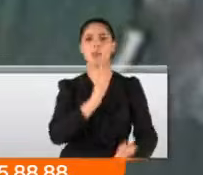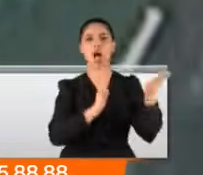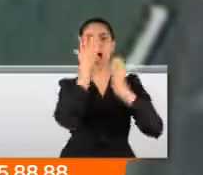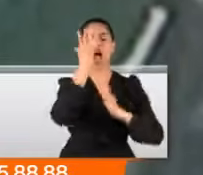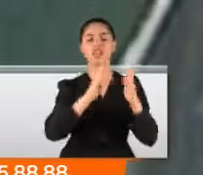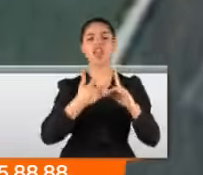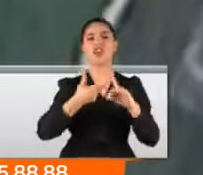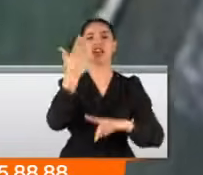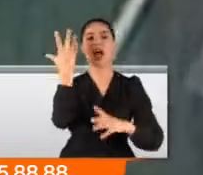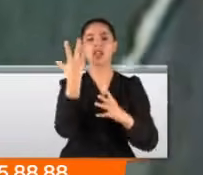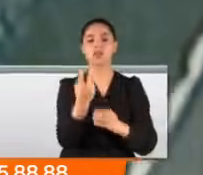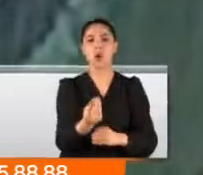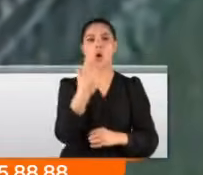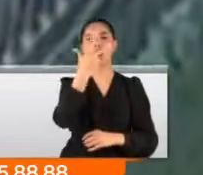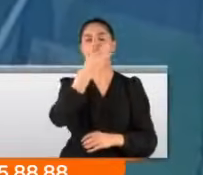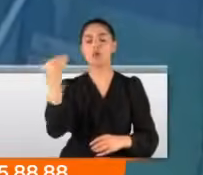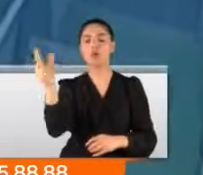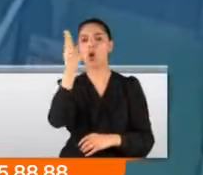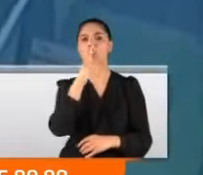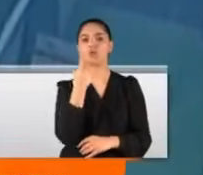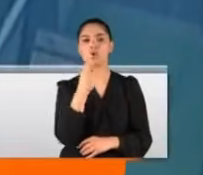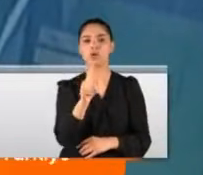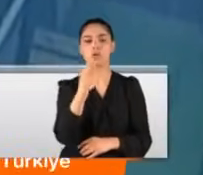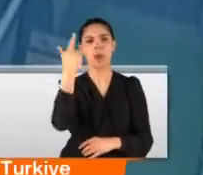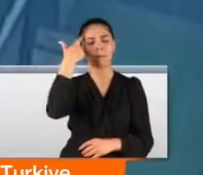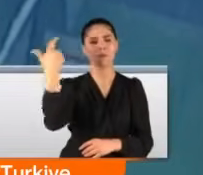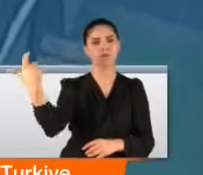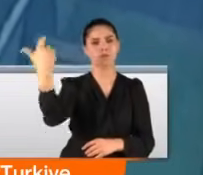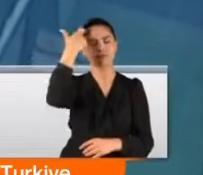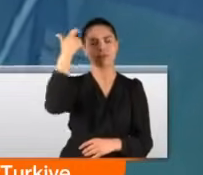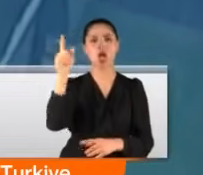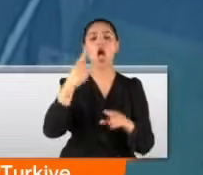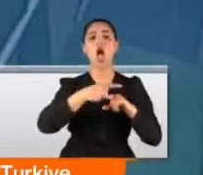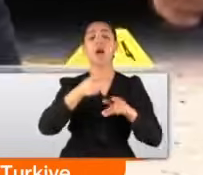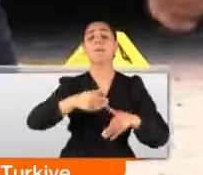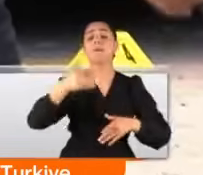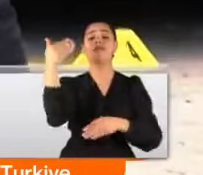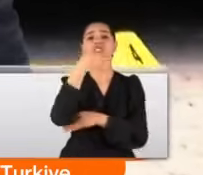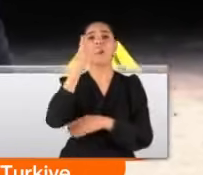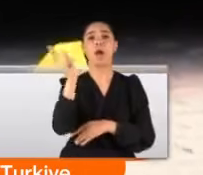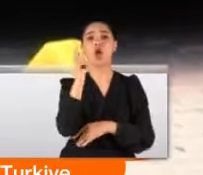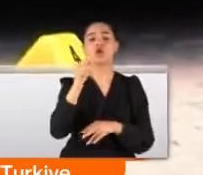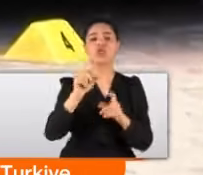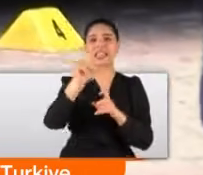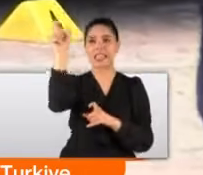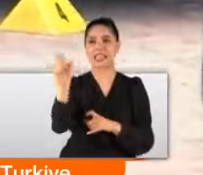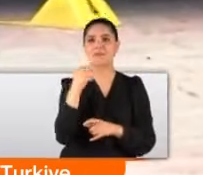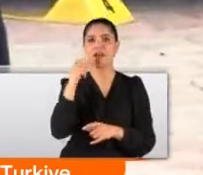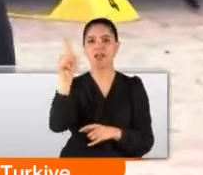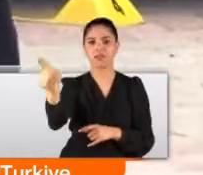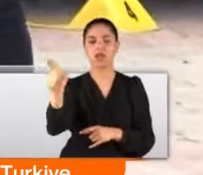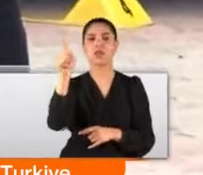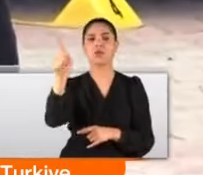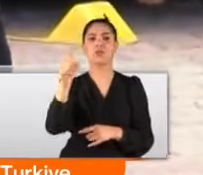gasp edilen 3 milyon 300 bin lira, başından vurularak öldürülen holding yöneticisi Sibel Koçan, cinayette saadet